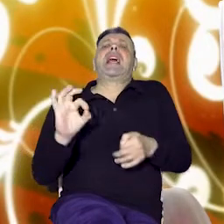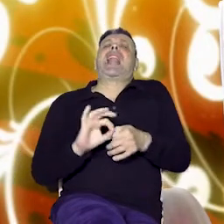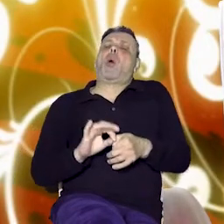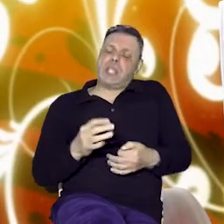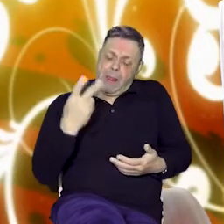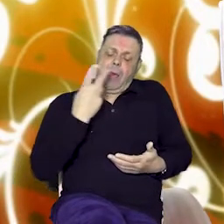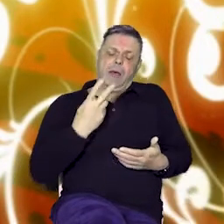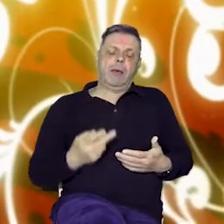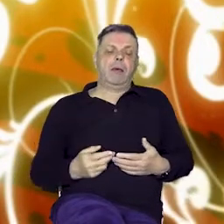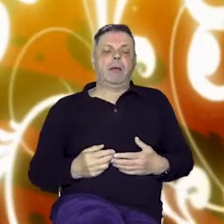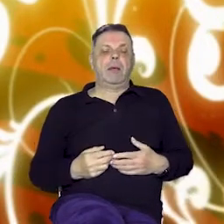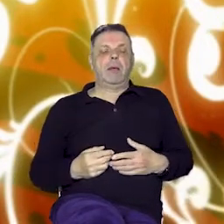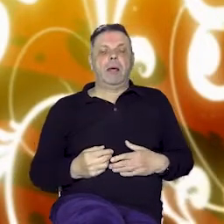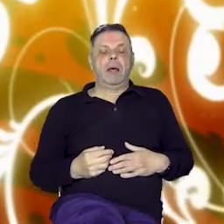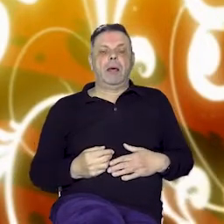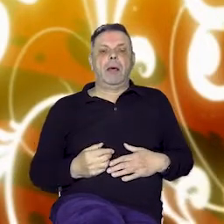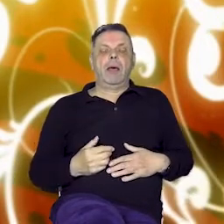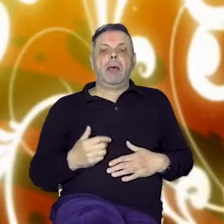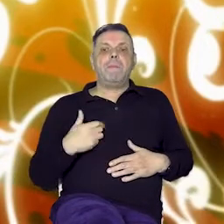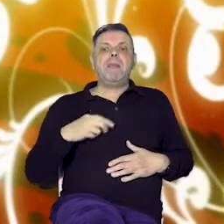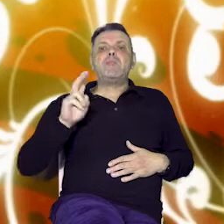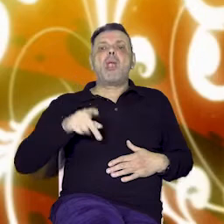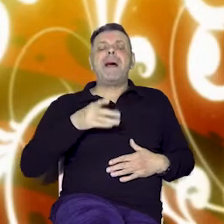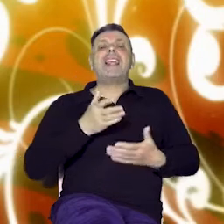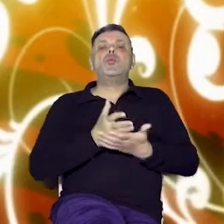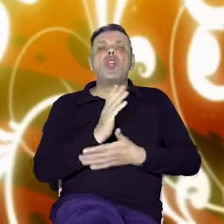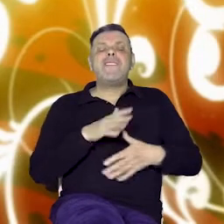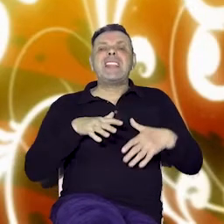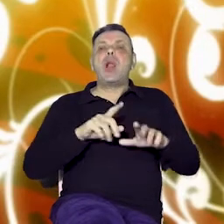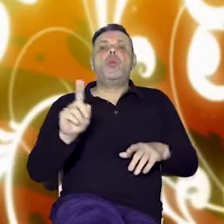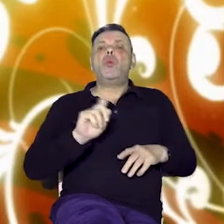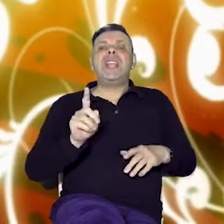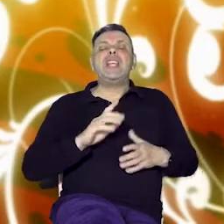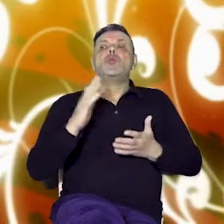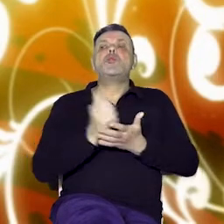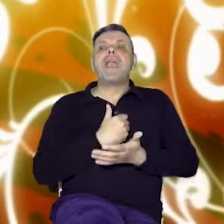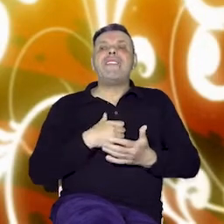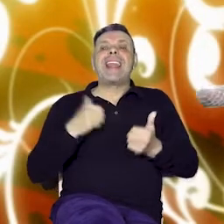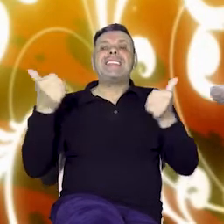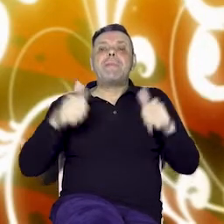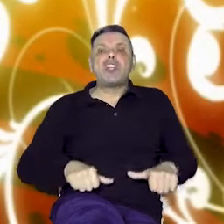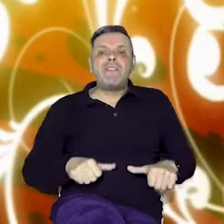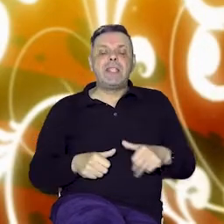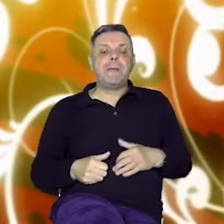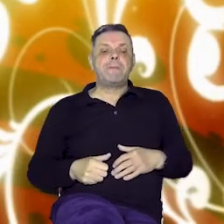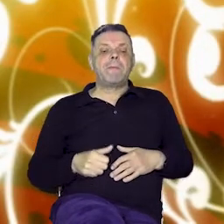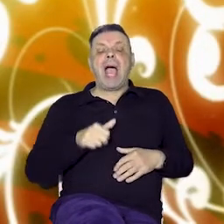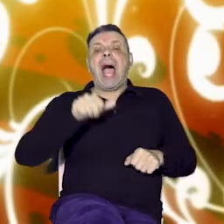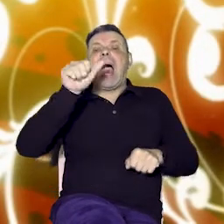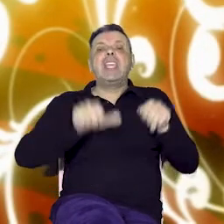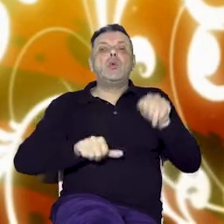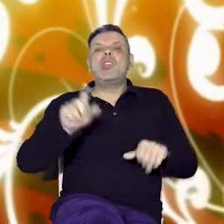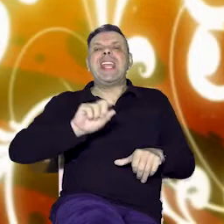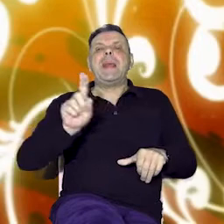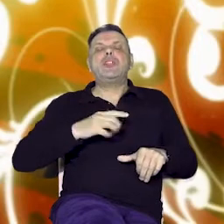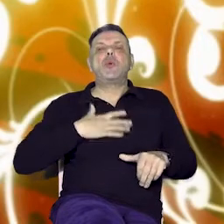svakome. Apsolutno. Mi smo imali takve slučajeve da ljudi nisu uspijevali smršaviti, a kirurzi ih nisu htjeli